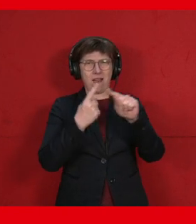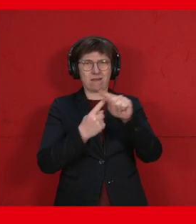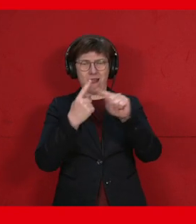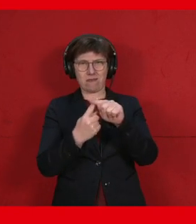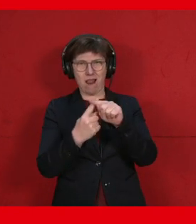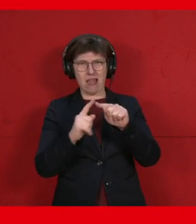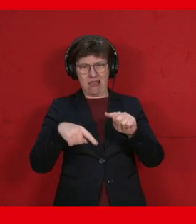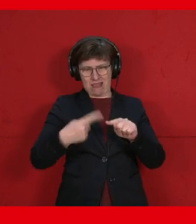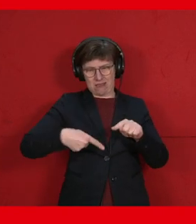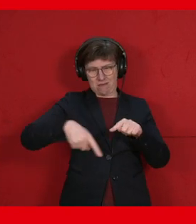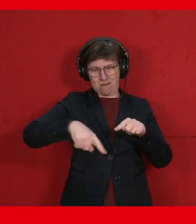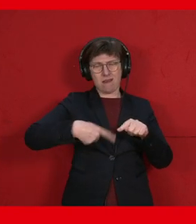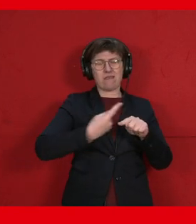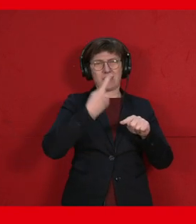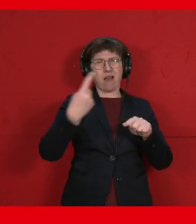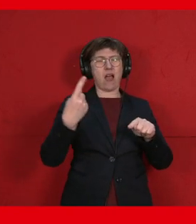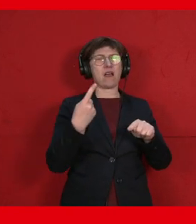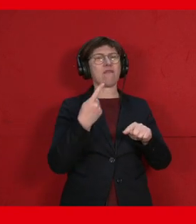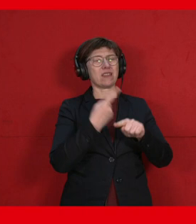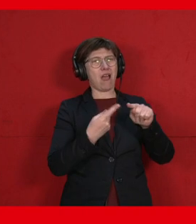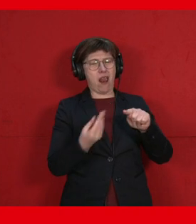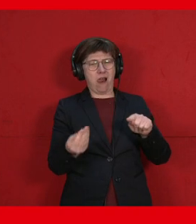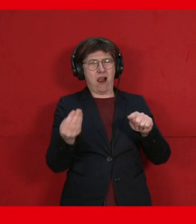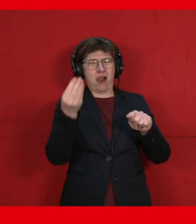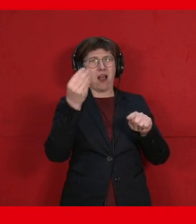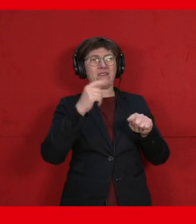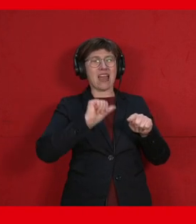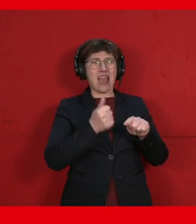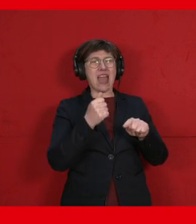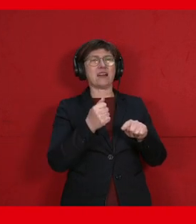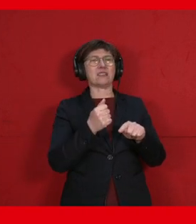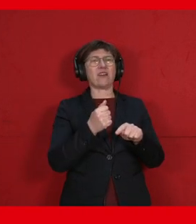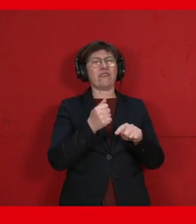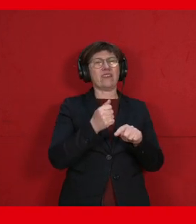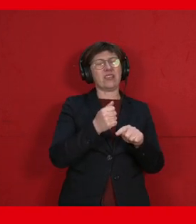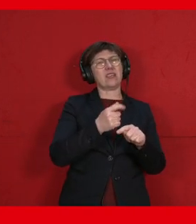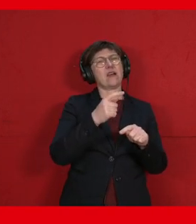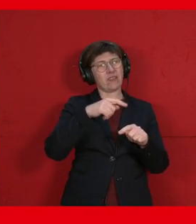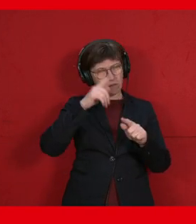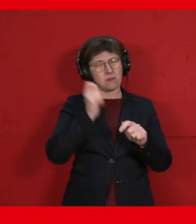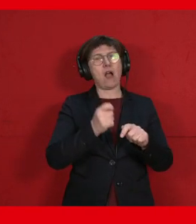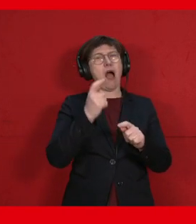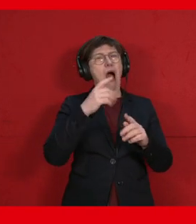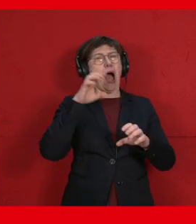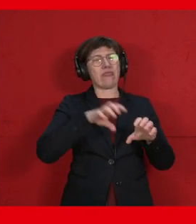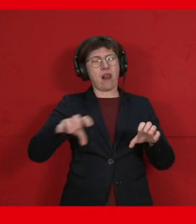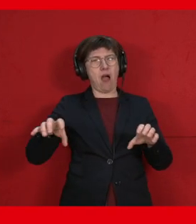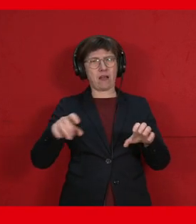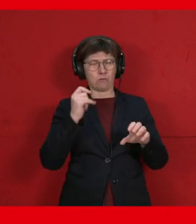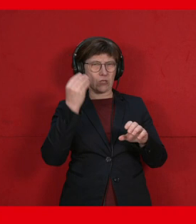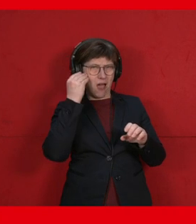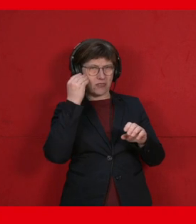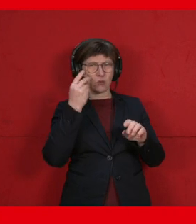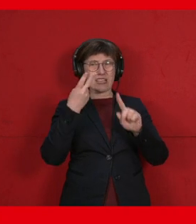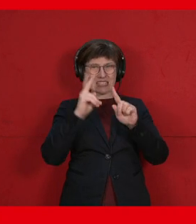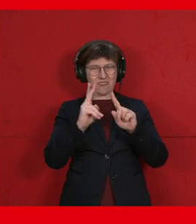vermutlich in den kommenden Jahren haben. Wir machen jetzt als ersten Schritt Pilotanlagen, weil wir in wenigen Jahren das lernen müssen und dann in der zweiten